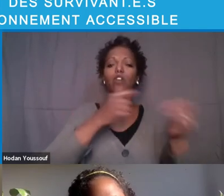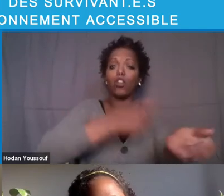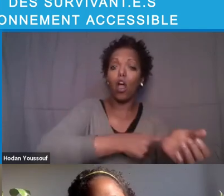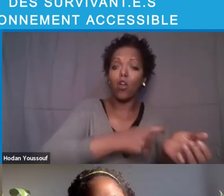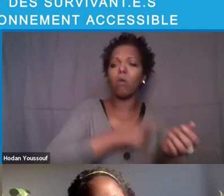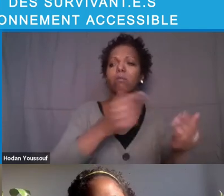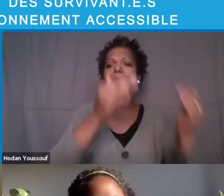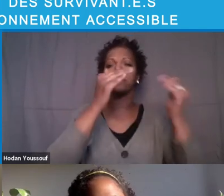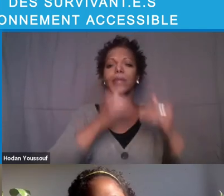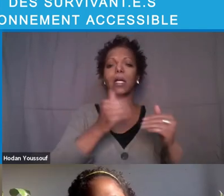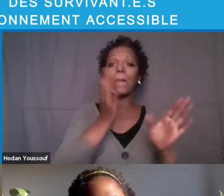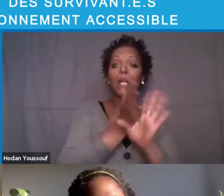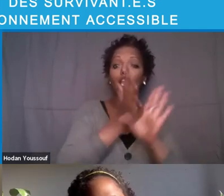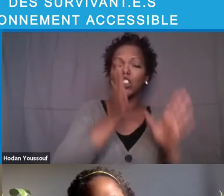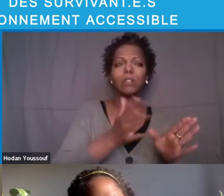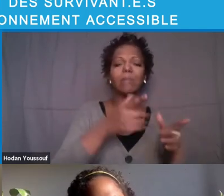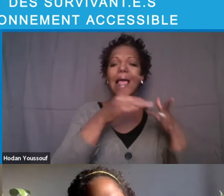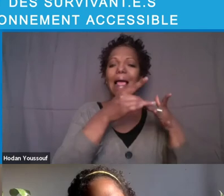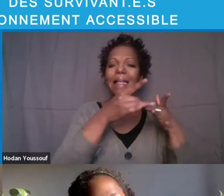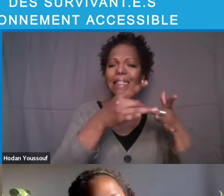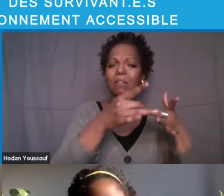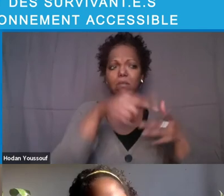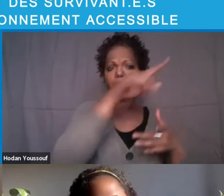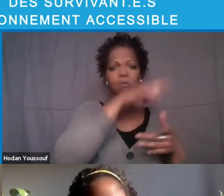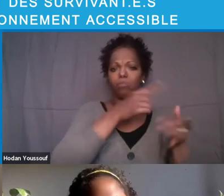on regarde le système de justice,